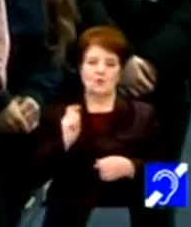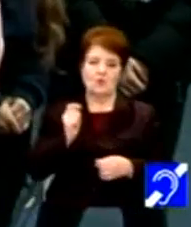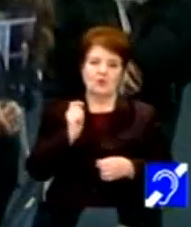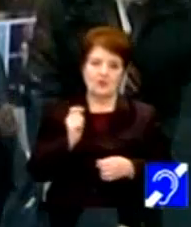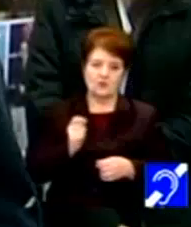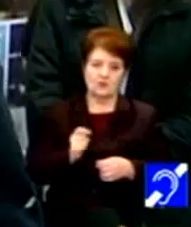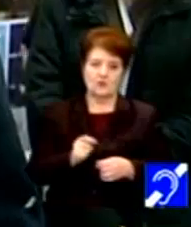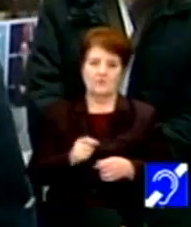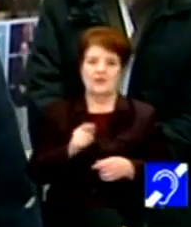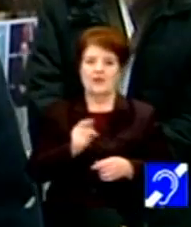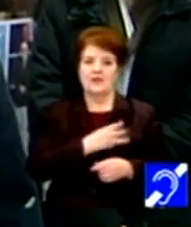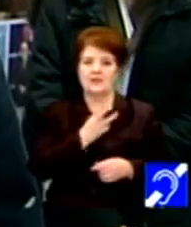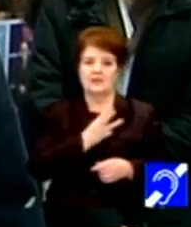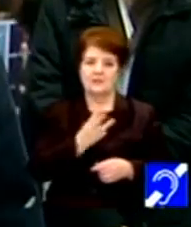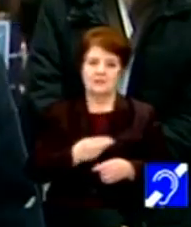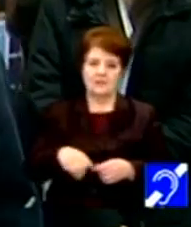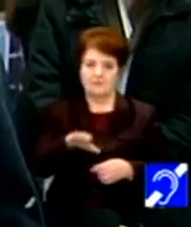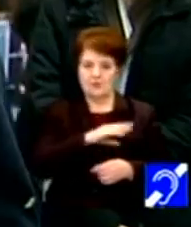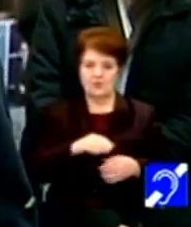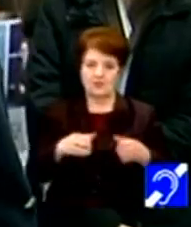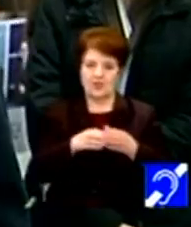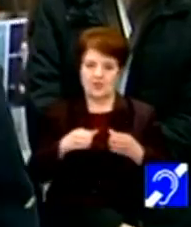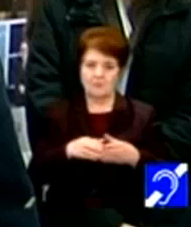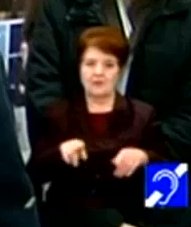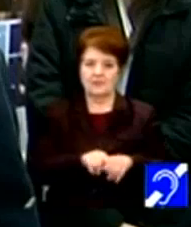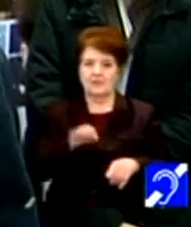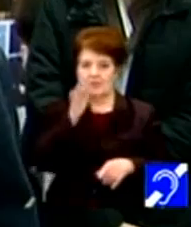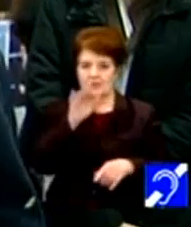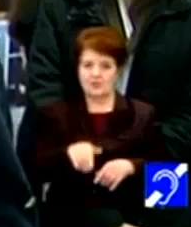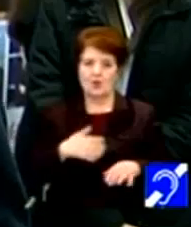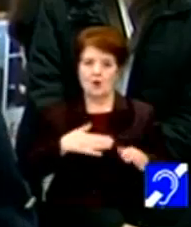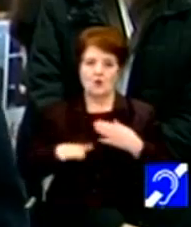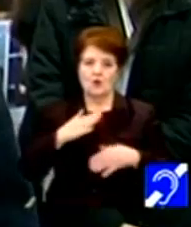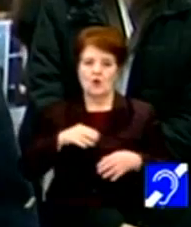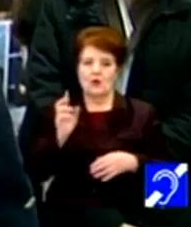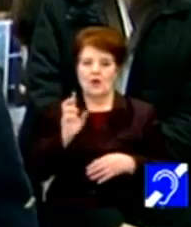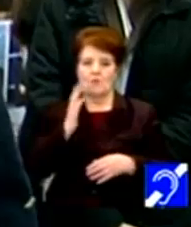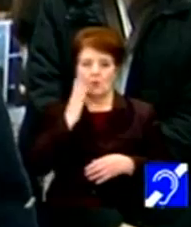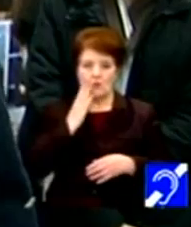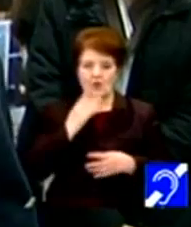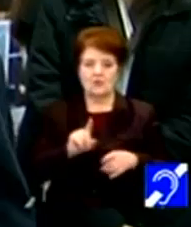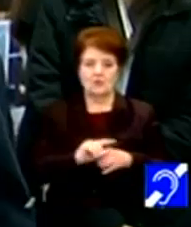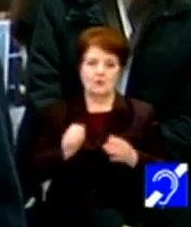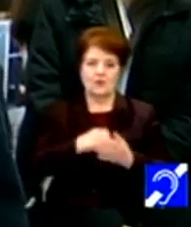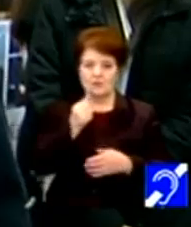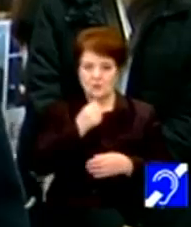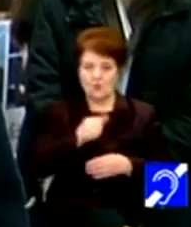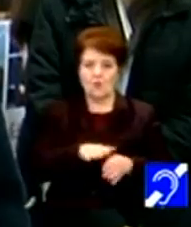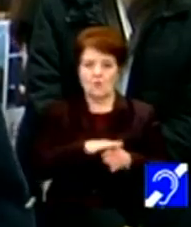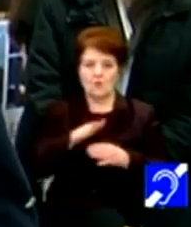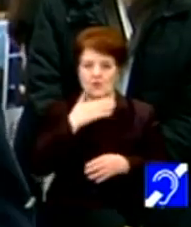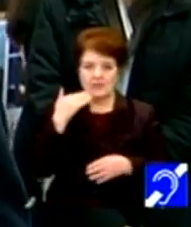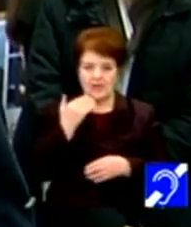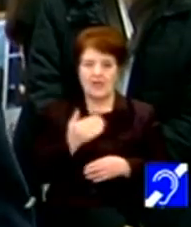și Anului Nou. Să dorim întregii redacții, întregii echipe, atât de la Chișinău cât și de la București, un an nou cu multe bucurii, cu multe realizări